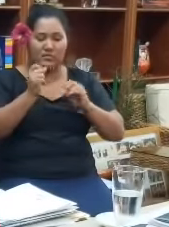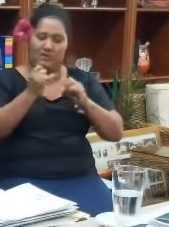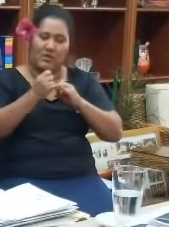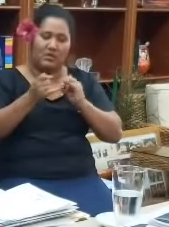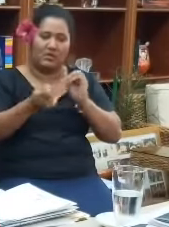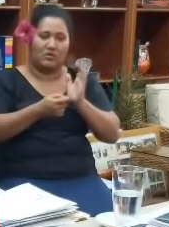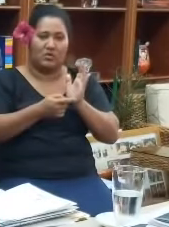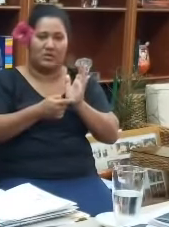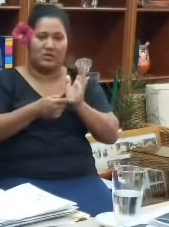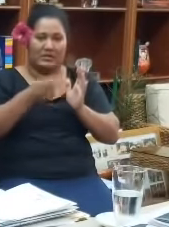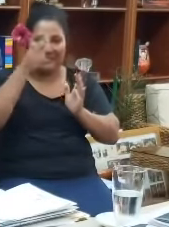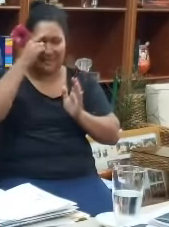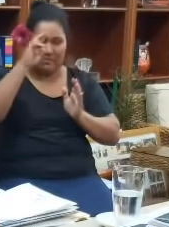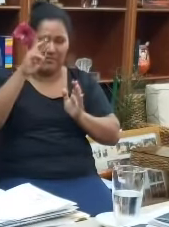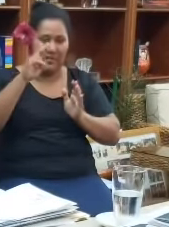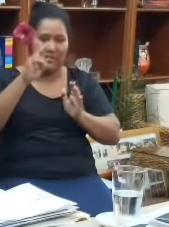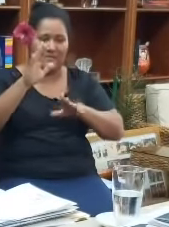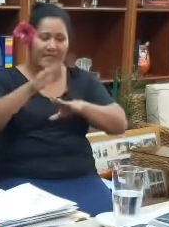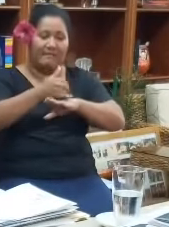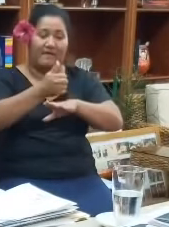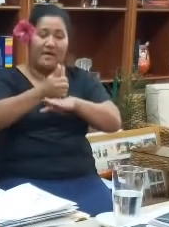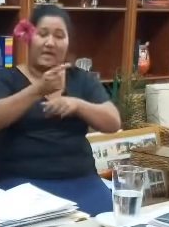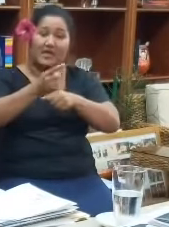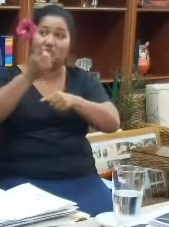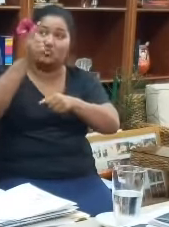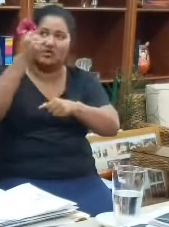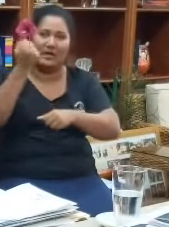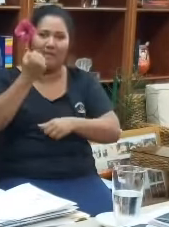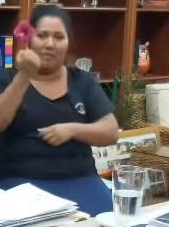tua sama ia mal fa tau